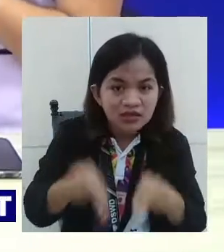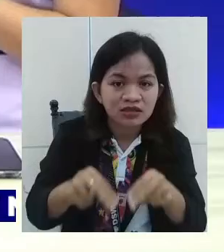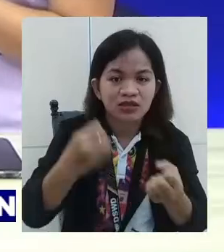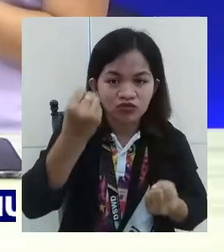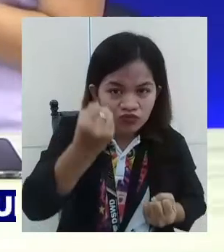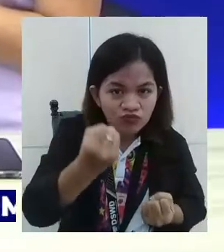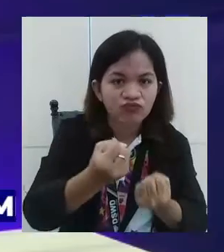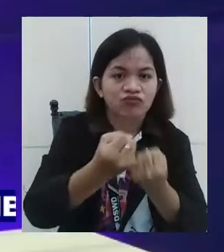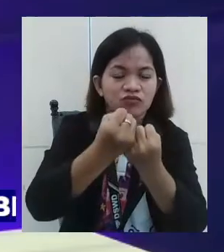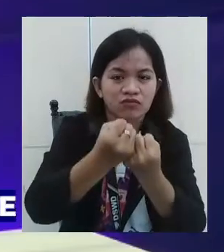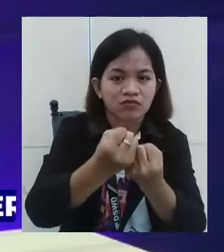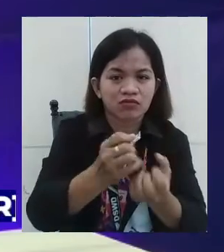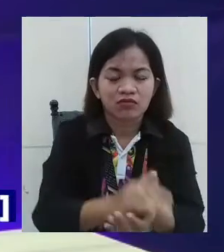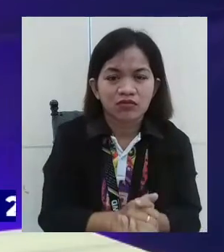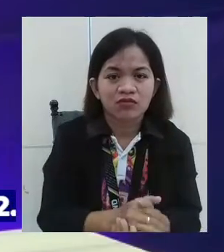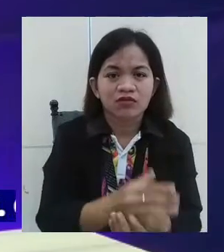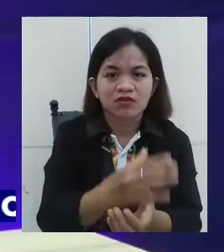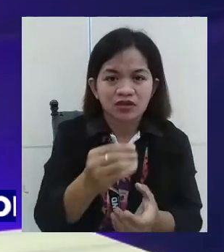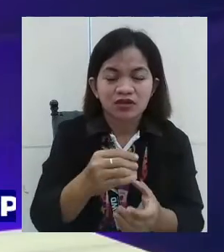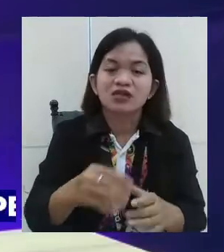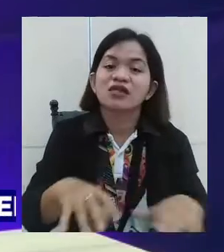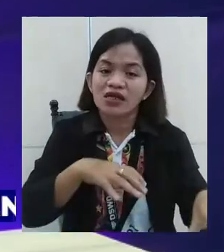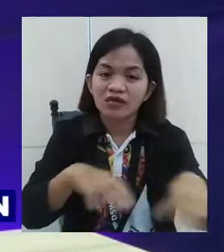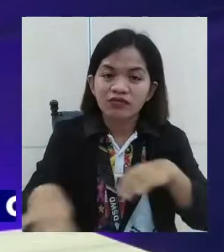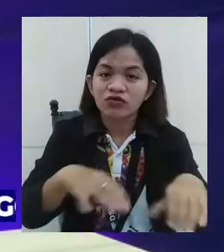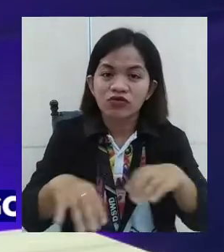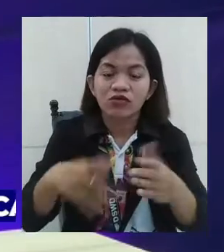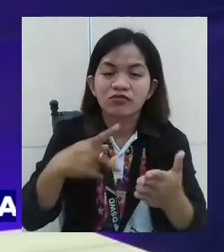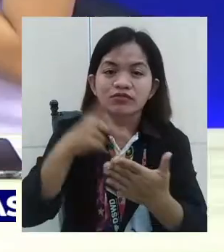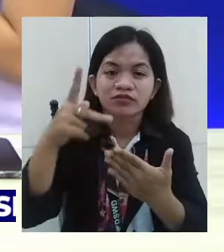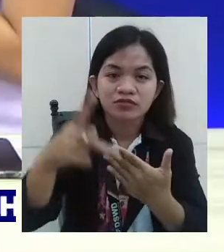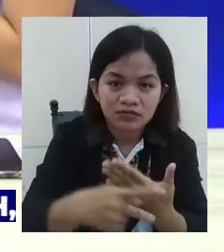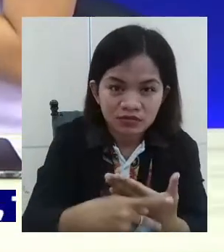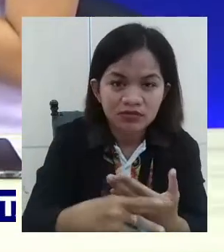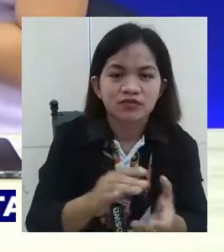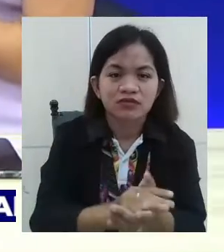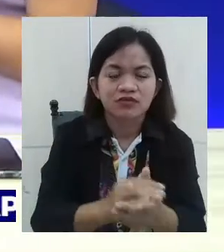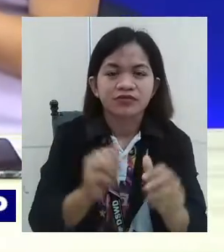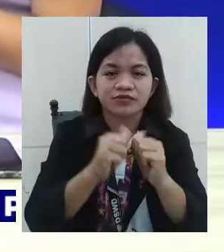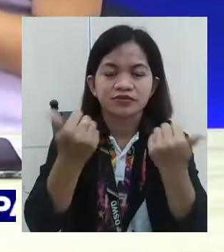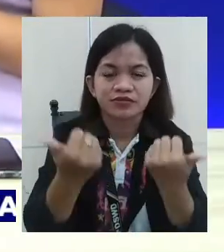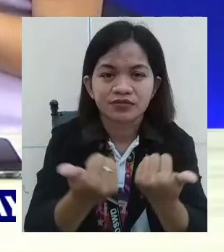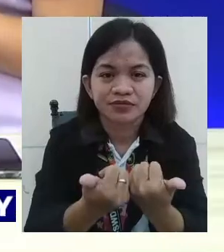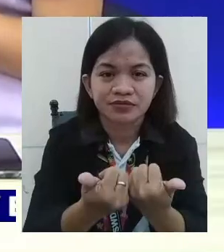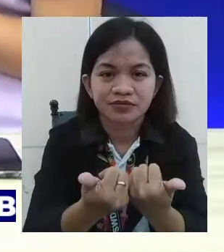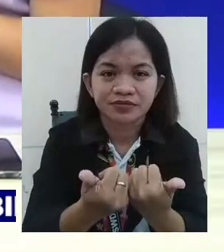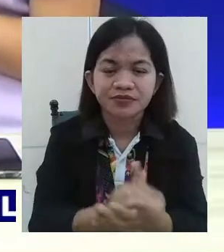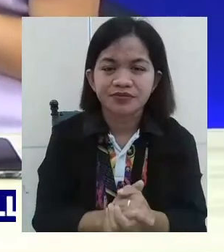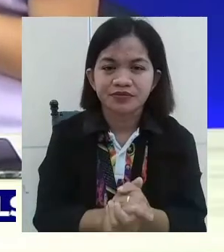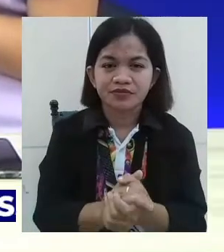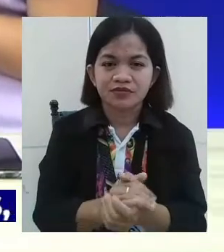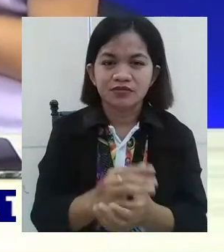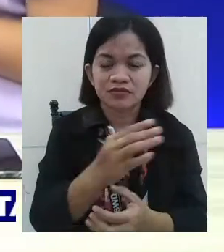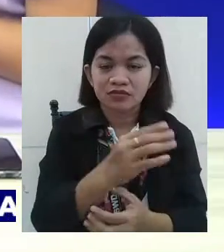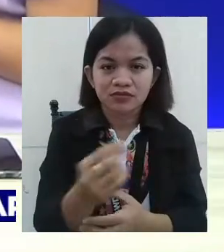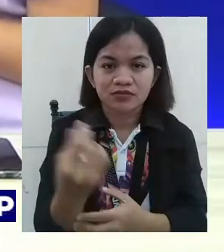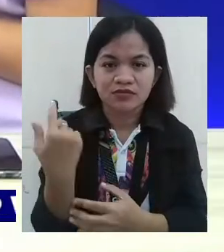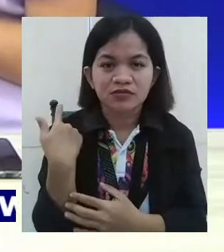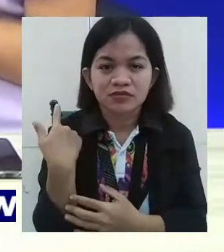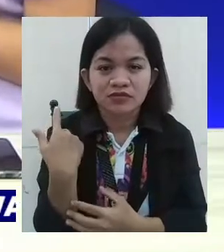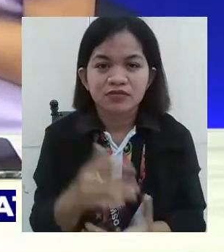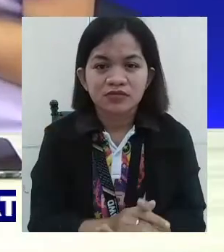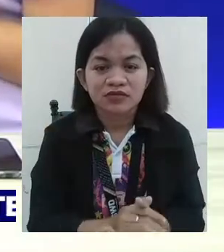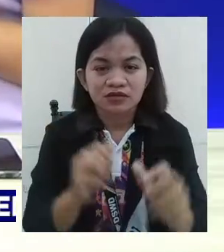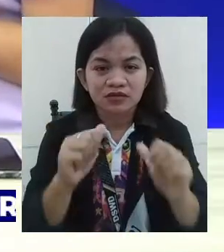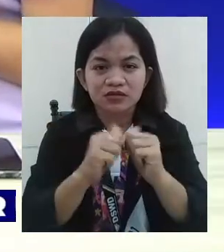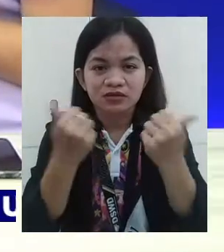and a livelihood program para sa sector. At saka add ko lang, ma'am, yan, yes, ang dynamics ng sector namin. Mm-hmm. Halimbawa, full